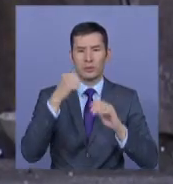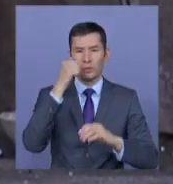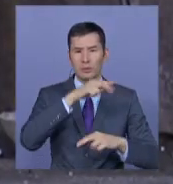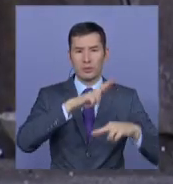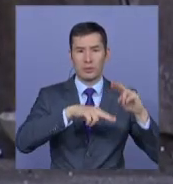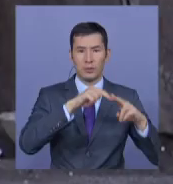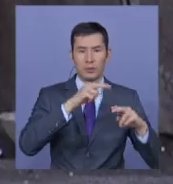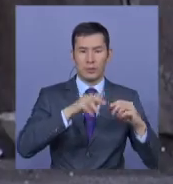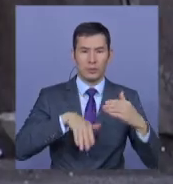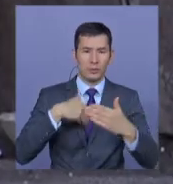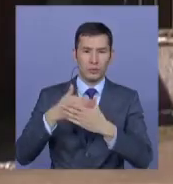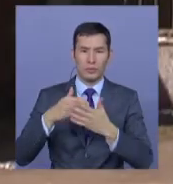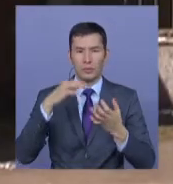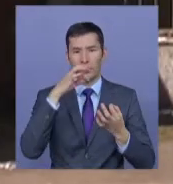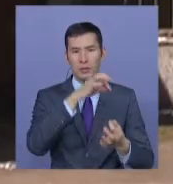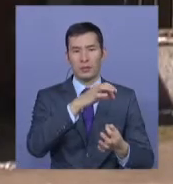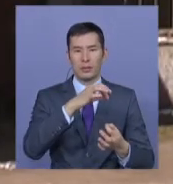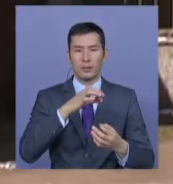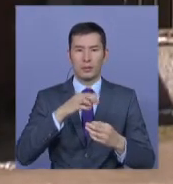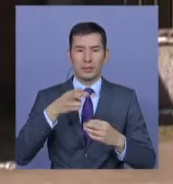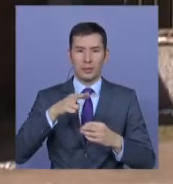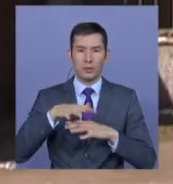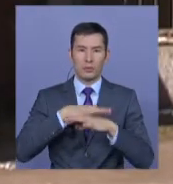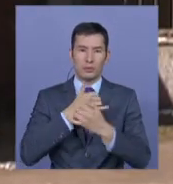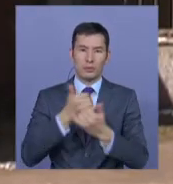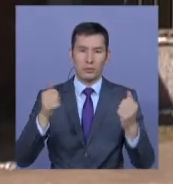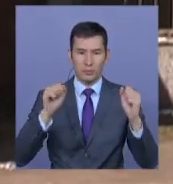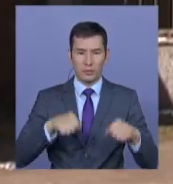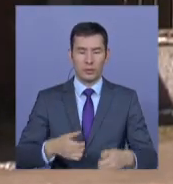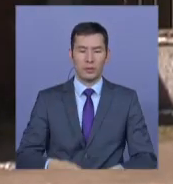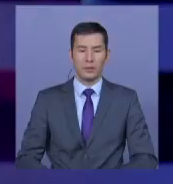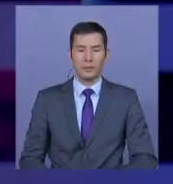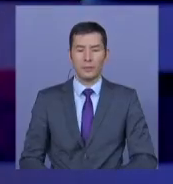игілігіне жарайтынына үмітті. Қуан Нұрақын, Мұрат Тайжан, Алматы телеарнасы.